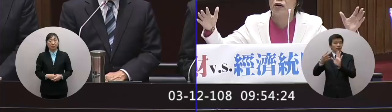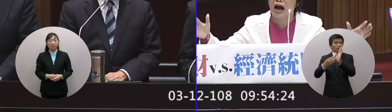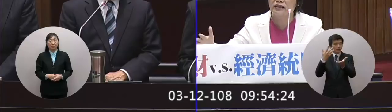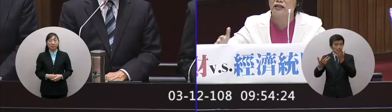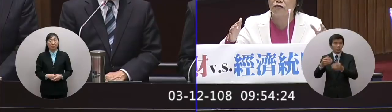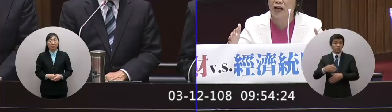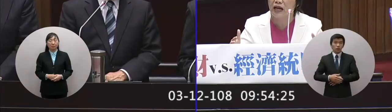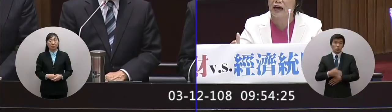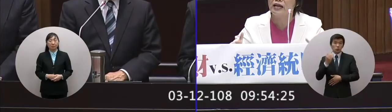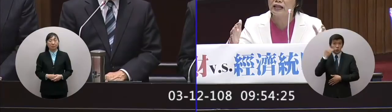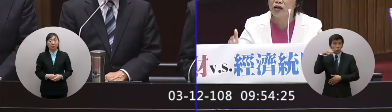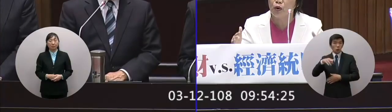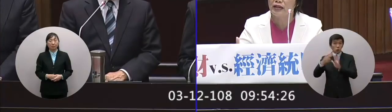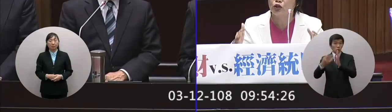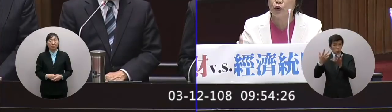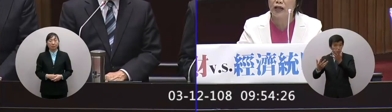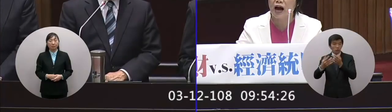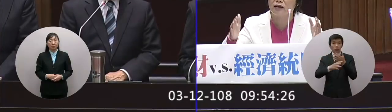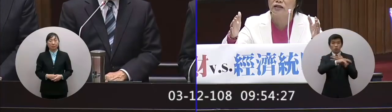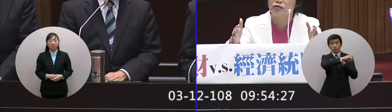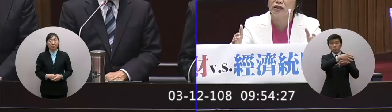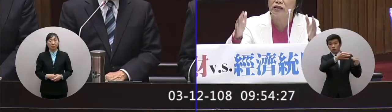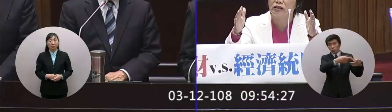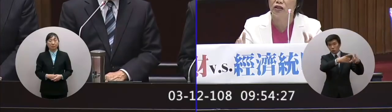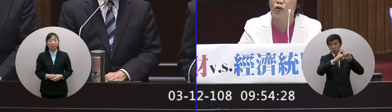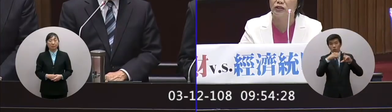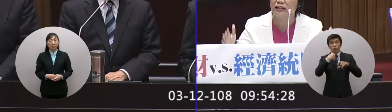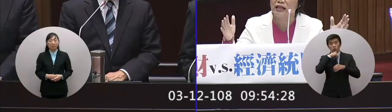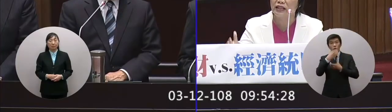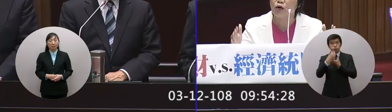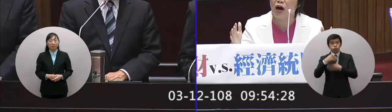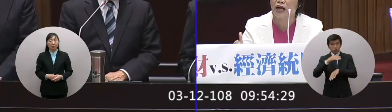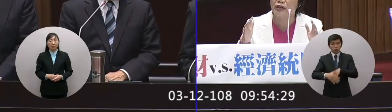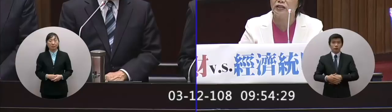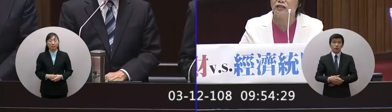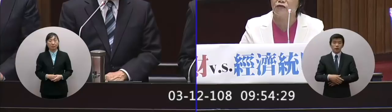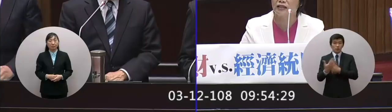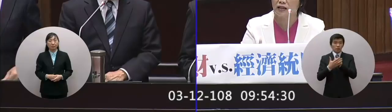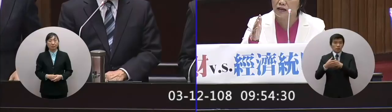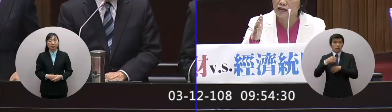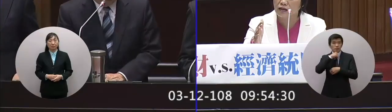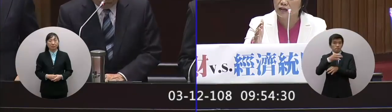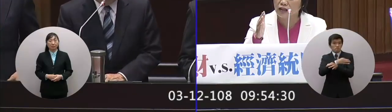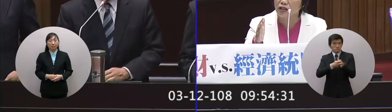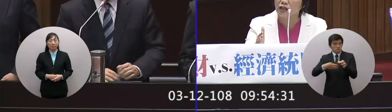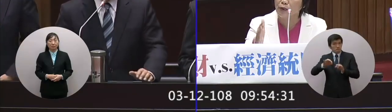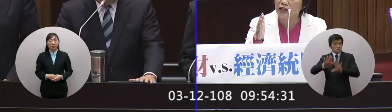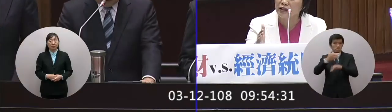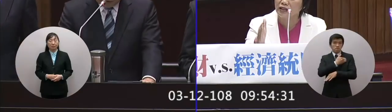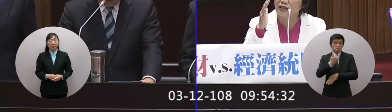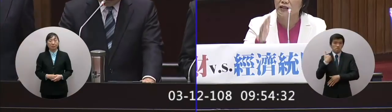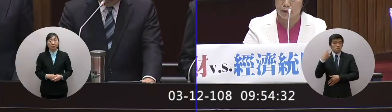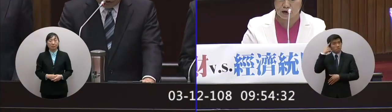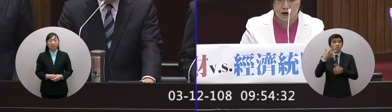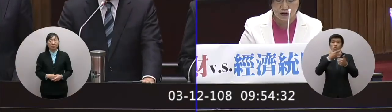商才能够安心返台来跟我们来对抗这种经济性的统战，强化台湾的经济发展？一定要先